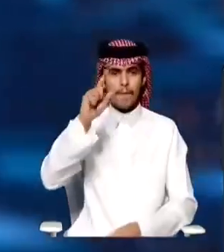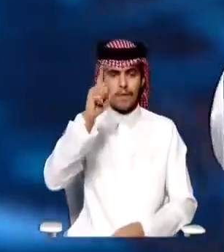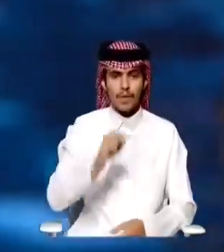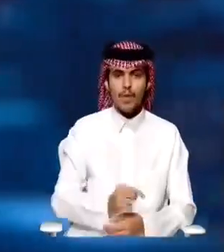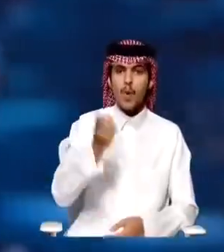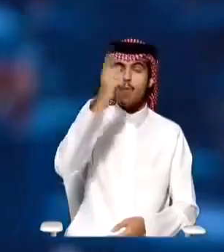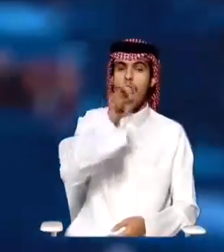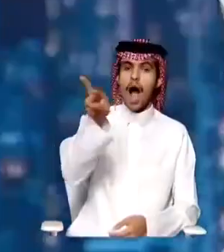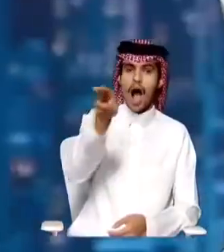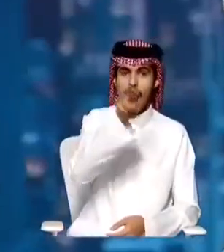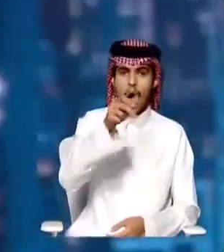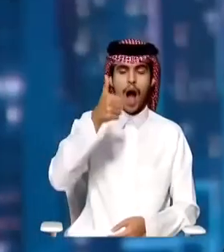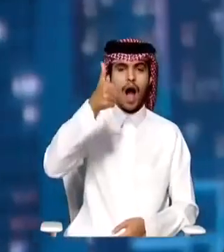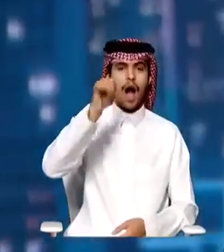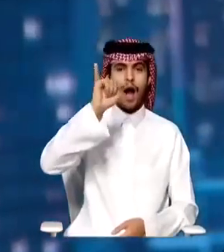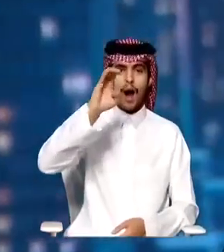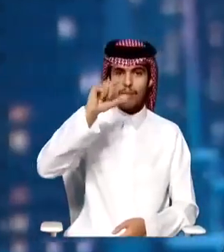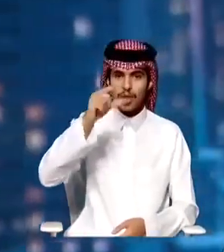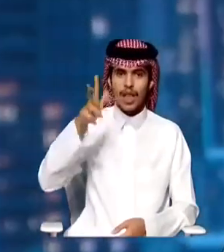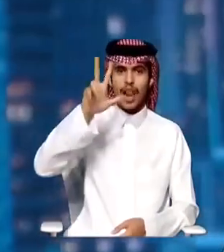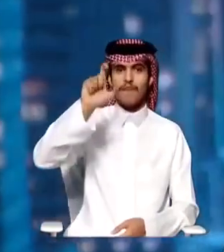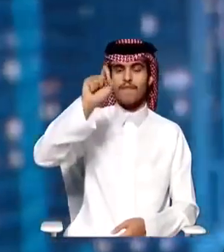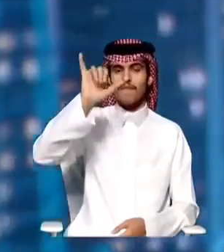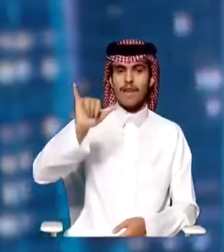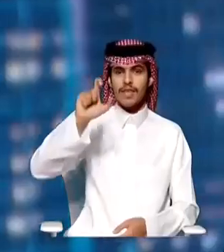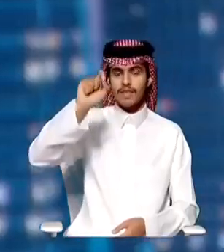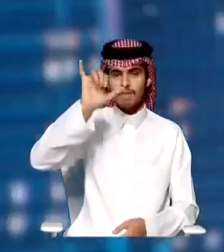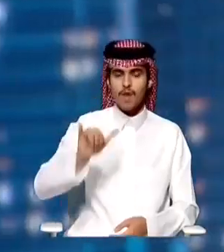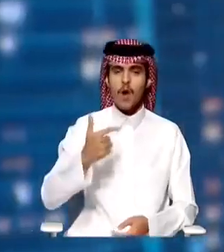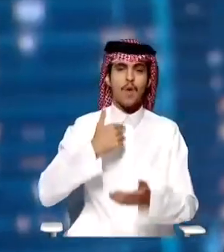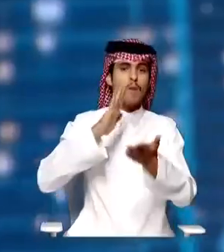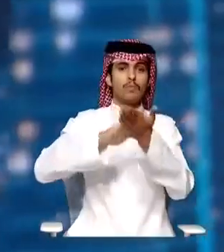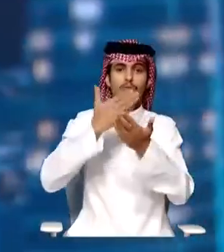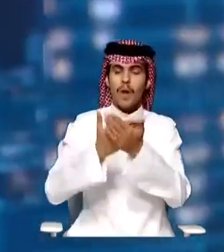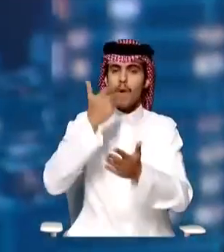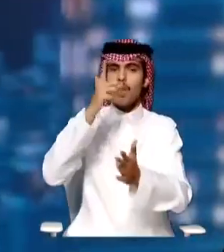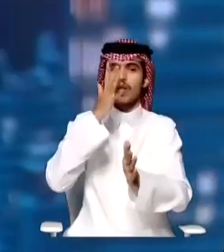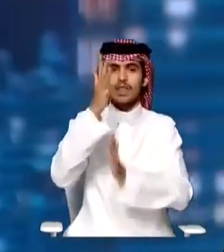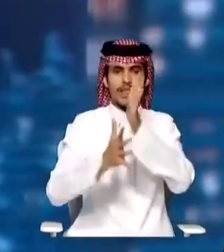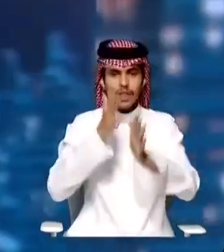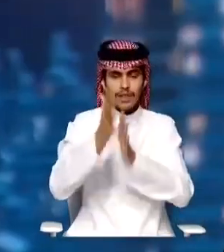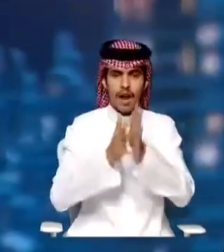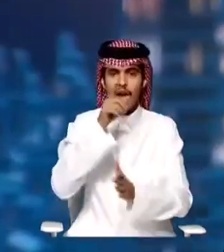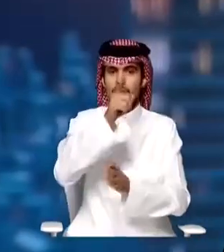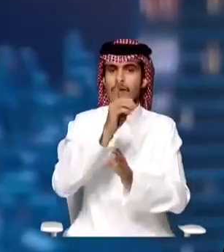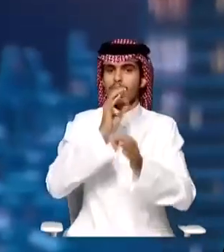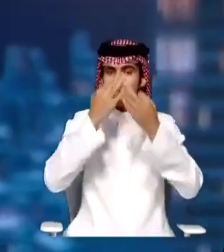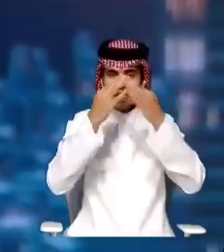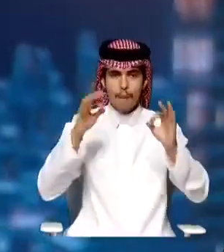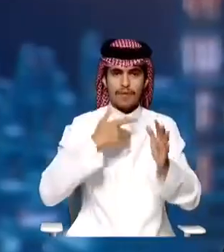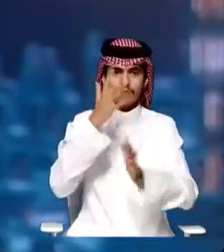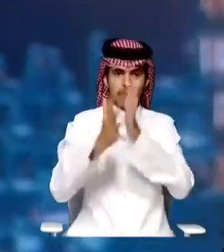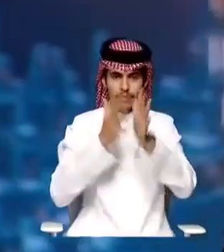امجد الفيفي الذي يترجم لغه الاشاره على الشاشه